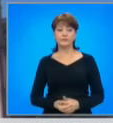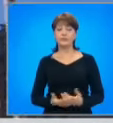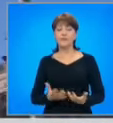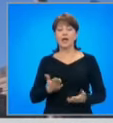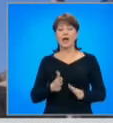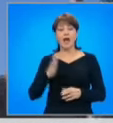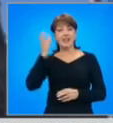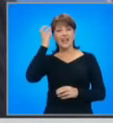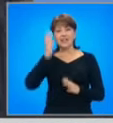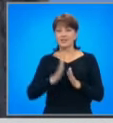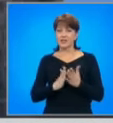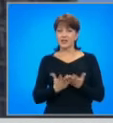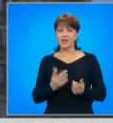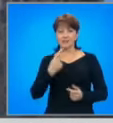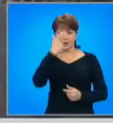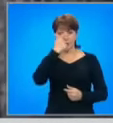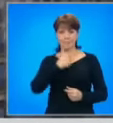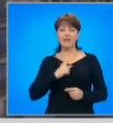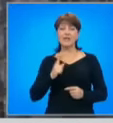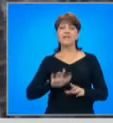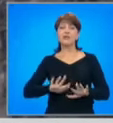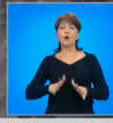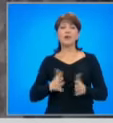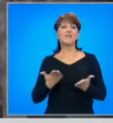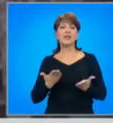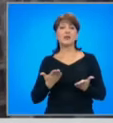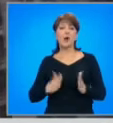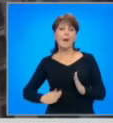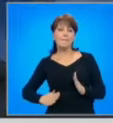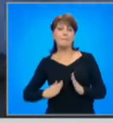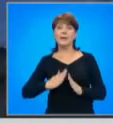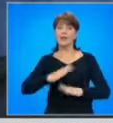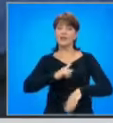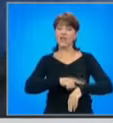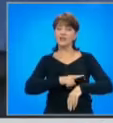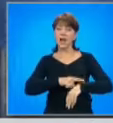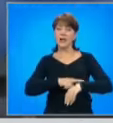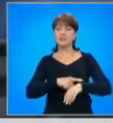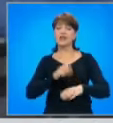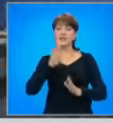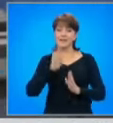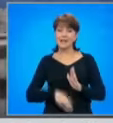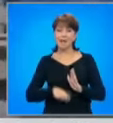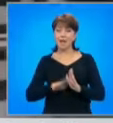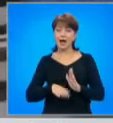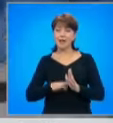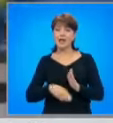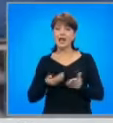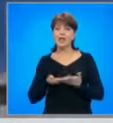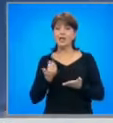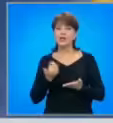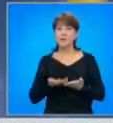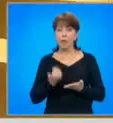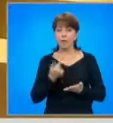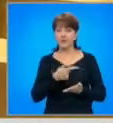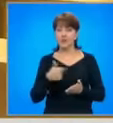Страните членки сами ще трябва да определят пиковите часове, в които потреблението на електроенергия да бъде намалено с 5% до края на